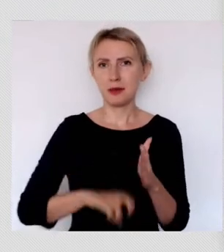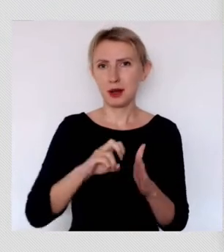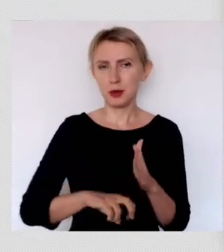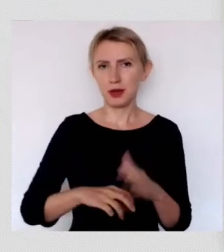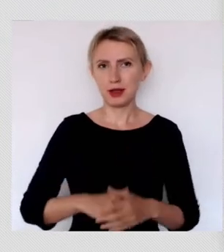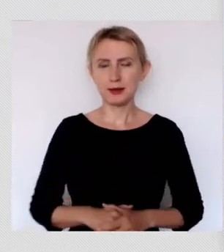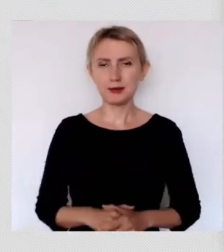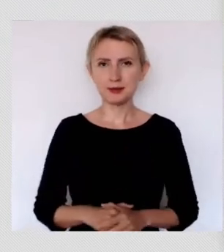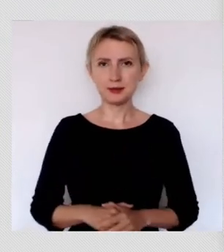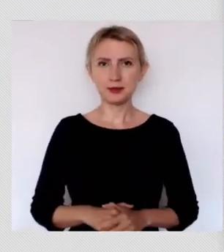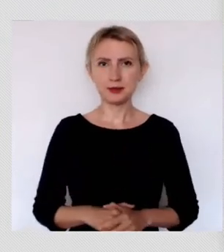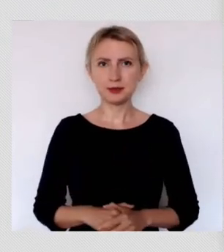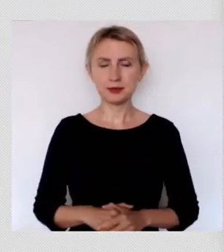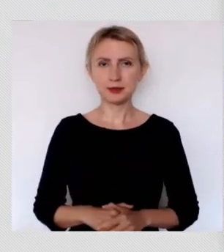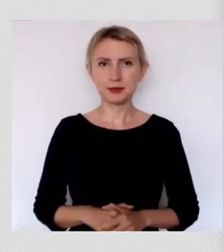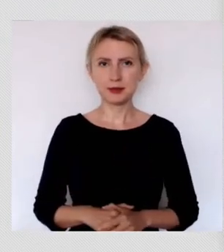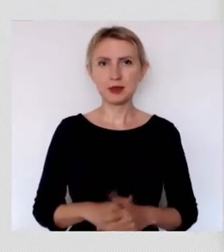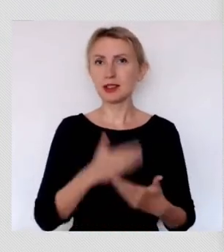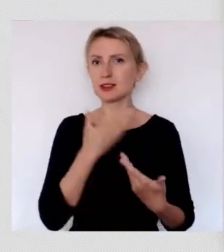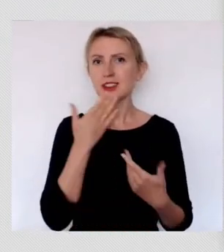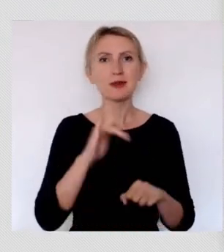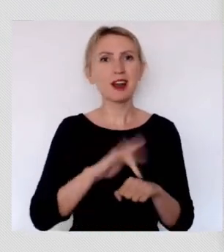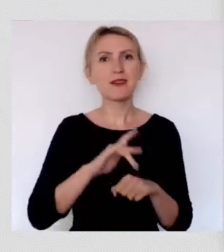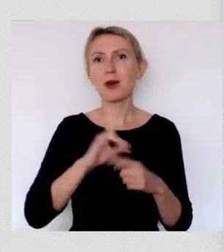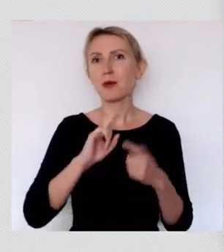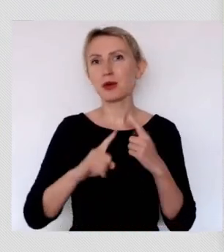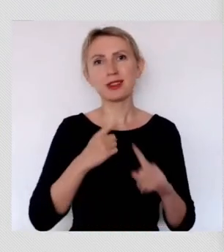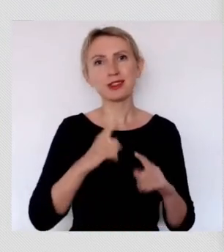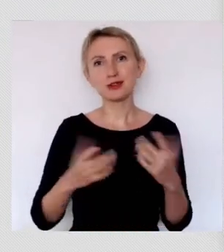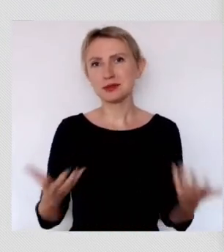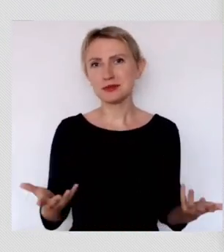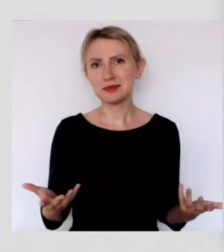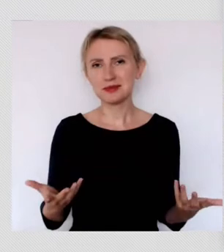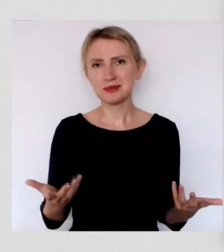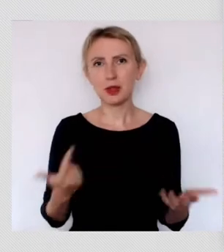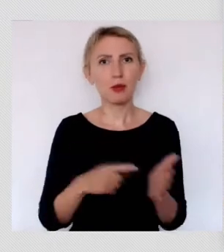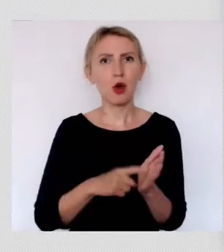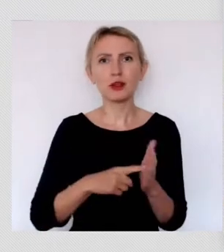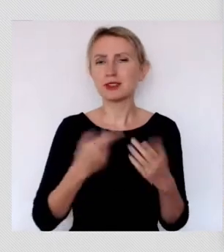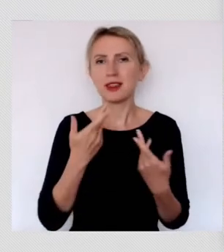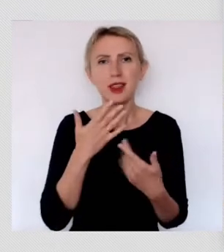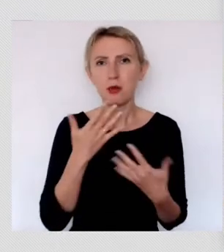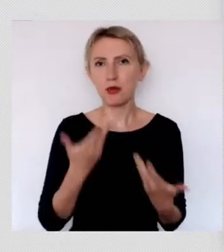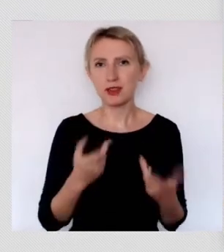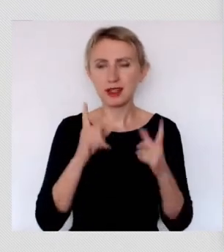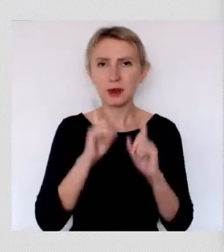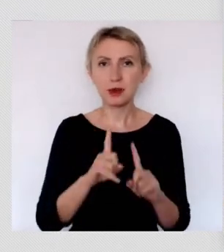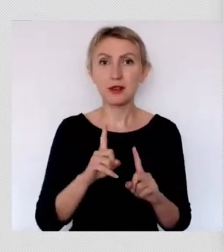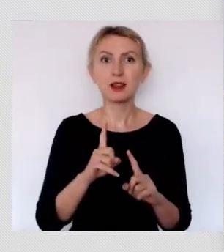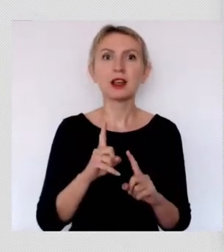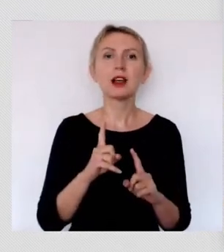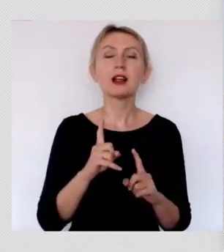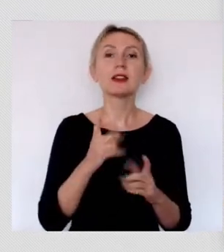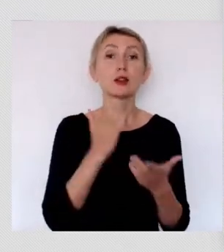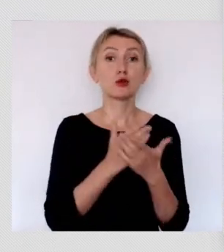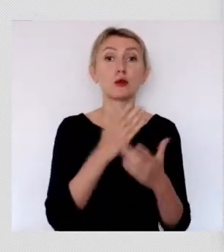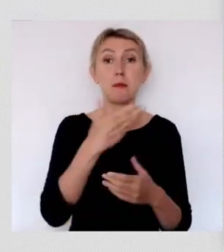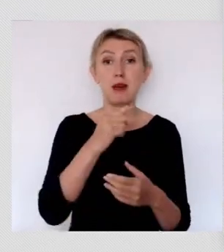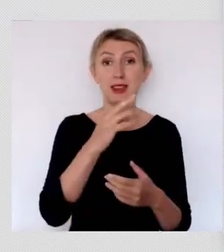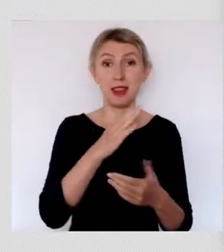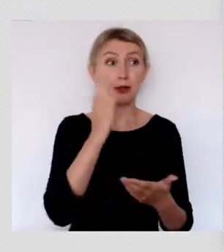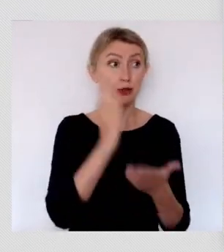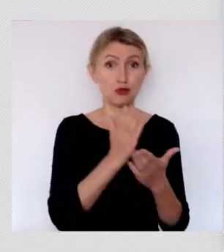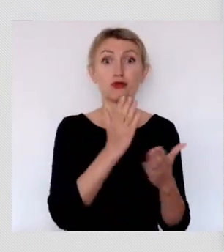świetnie wyeksponowali, to brak konsekwencji politycznych, prawda? No bo przecież o tym się nie mówi. W zasadzie jak już mandat jest przyklepany, tutaj